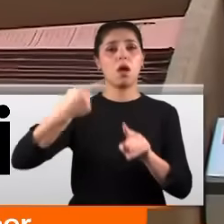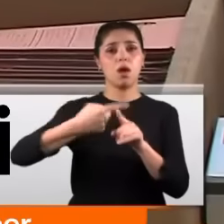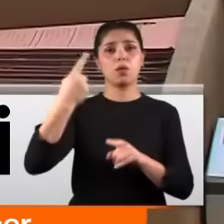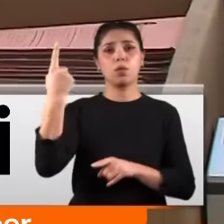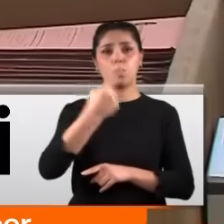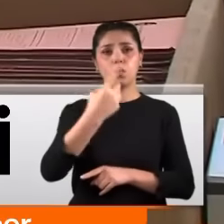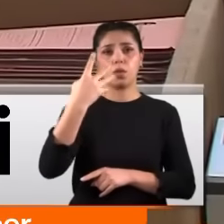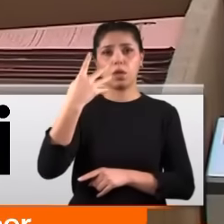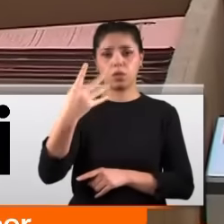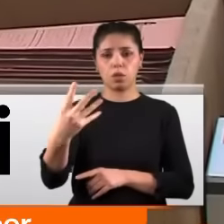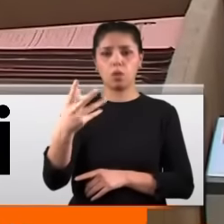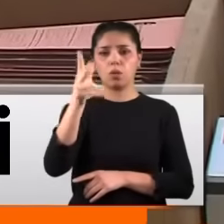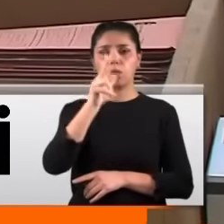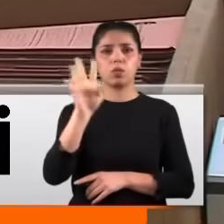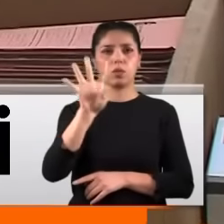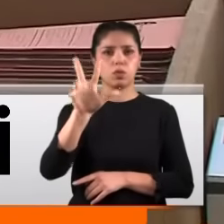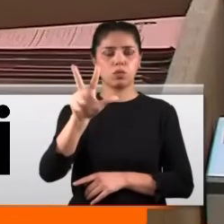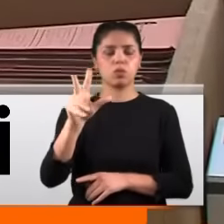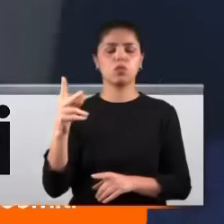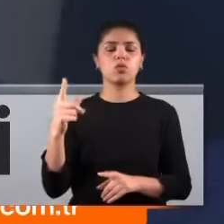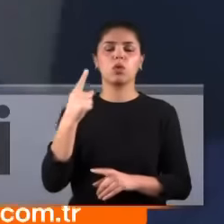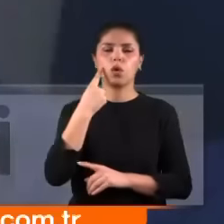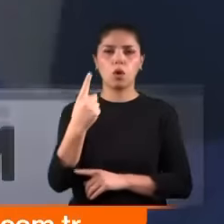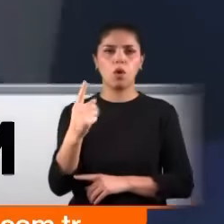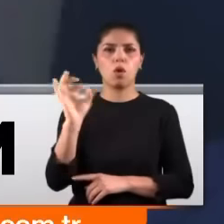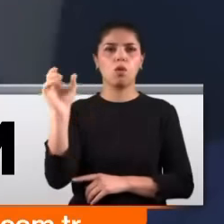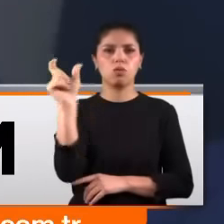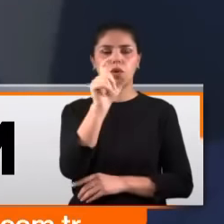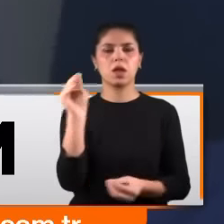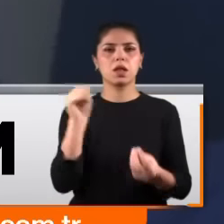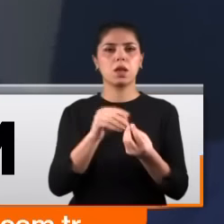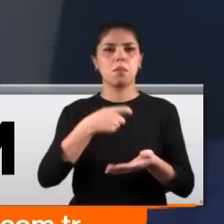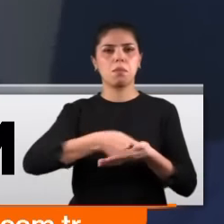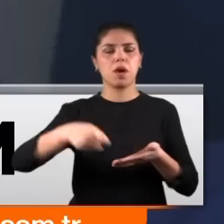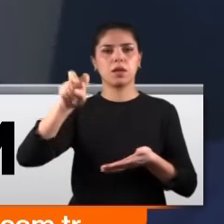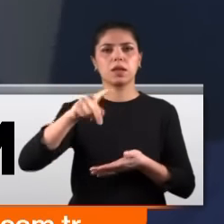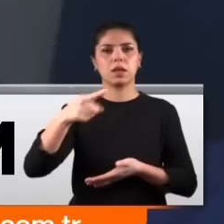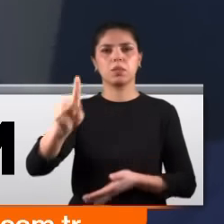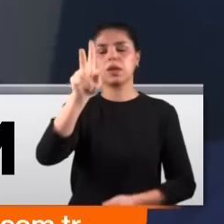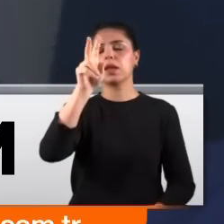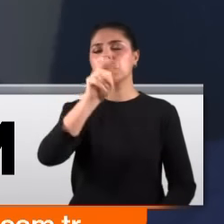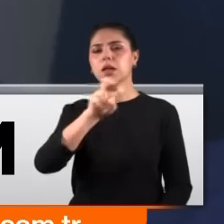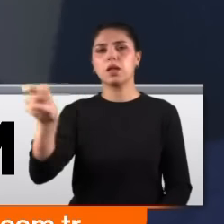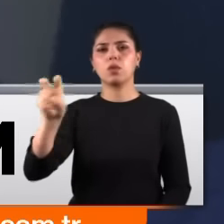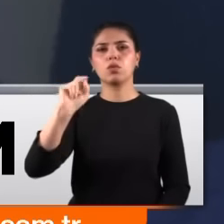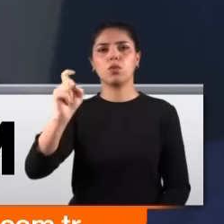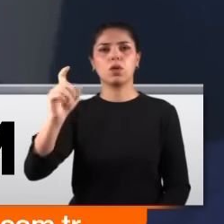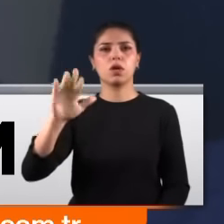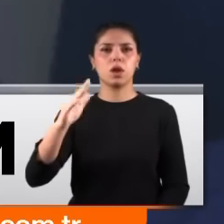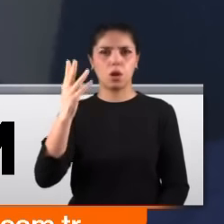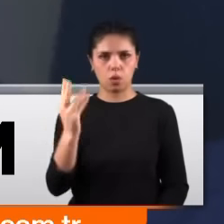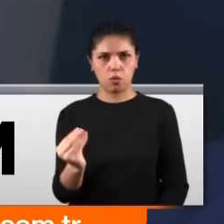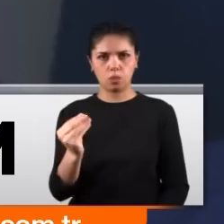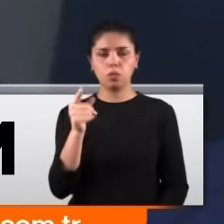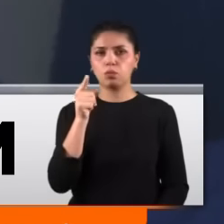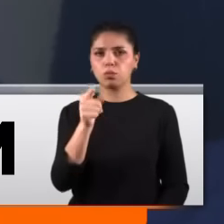ek ödeme olan 343 lira da ilave edildiğinde Ocak ayı zamlı maaşı 8899 lira oluyor.